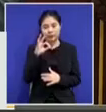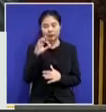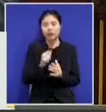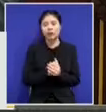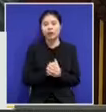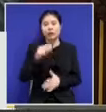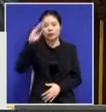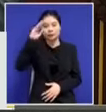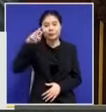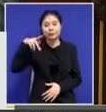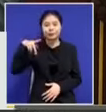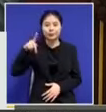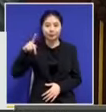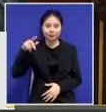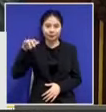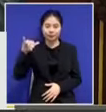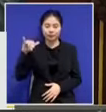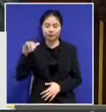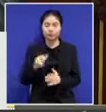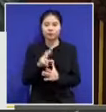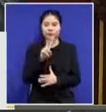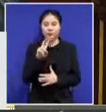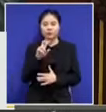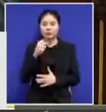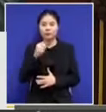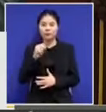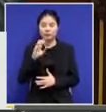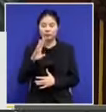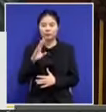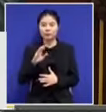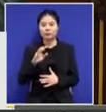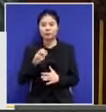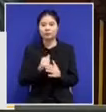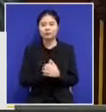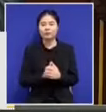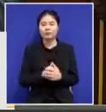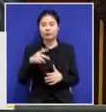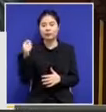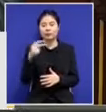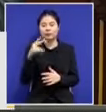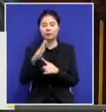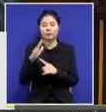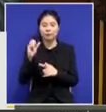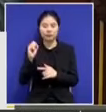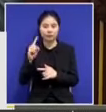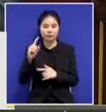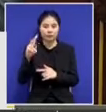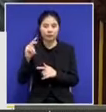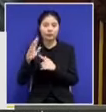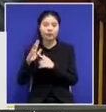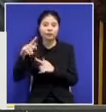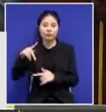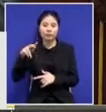ทธ์จันทร์โอชาค่ะ 214นางทัศนาพรเกตเมธิการุณ